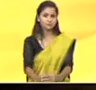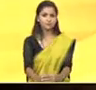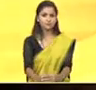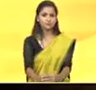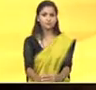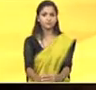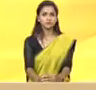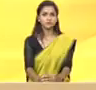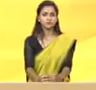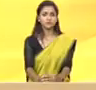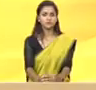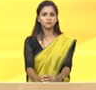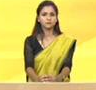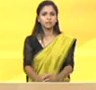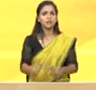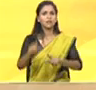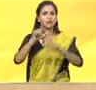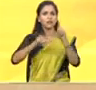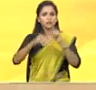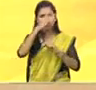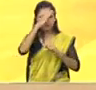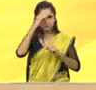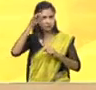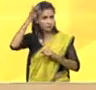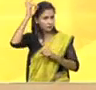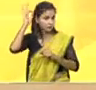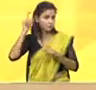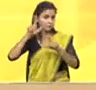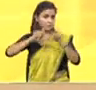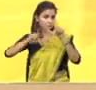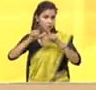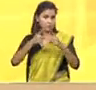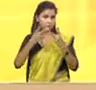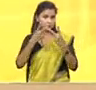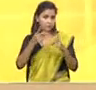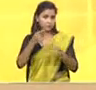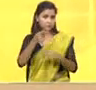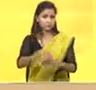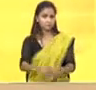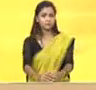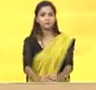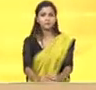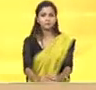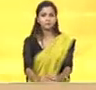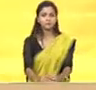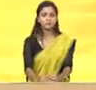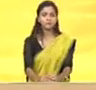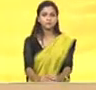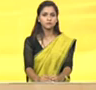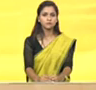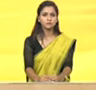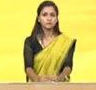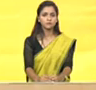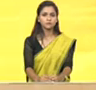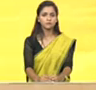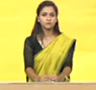Titiršuh šigragam gangam idam Lakshmanam abrei. Va taip yra skamba. Visi